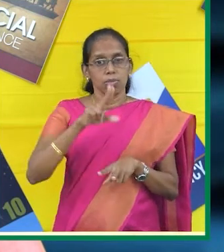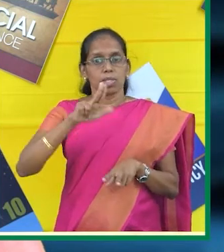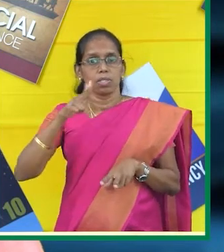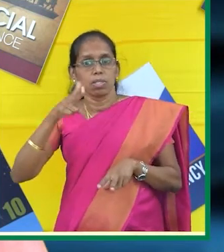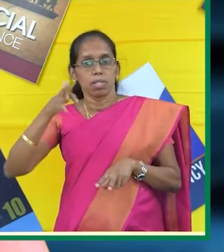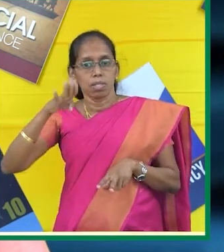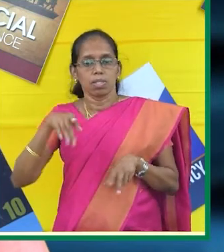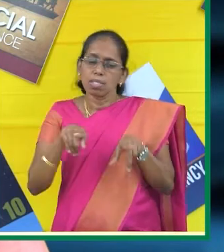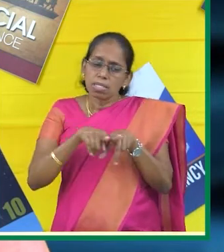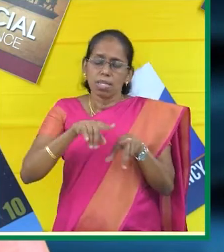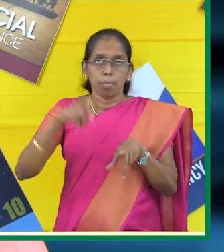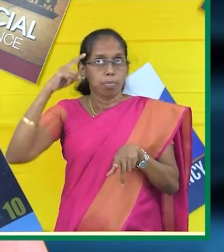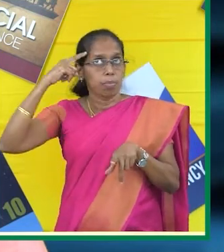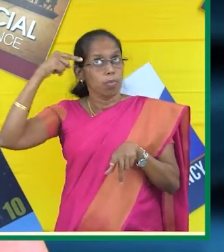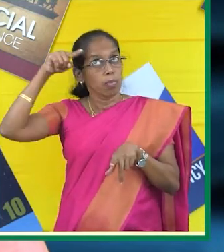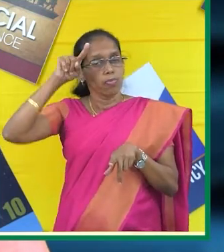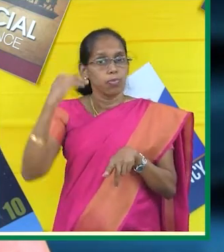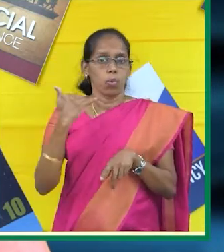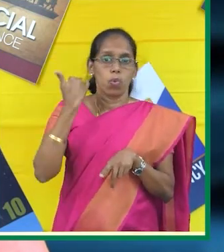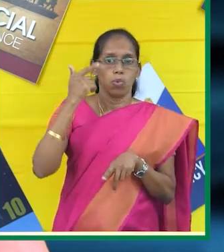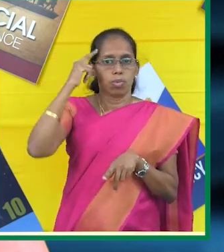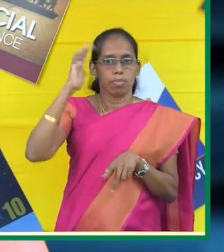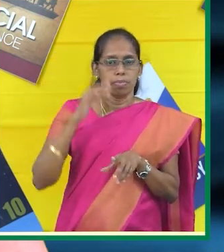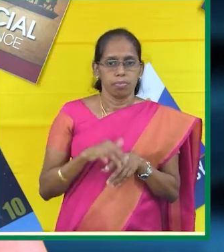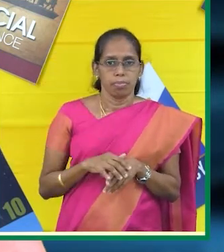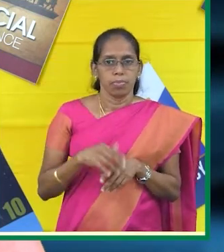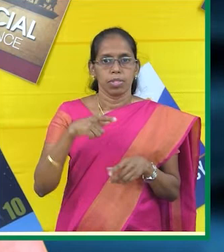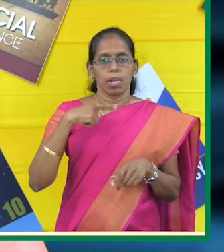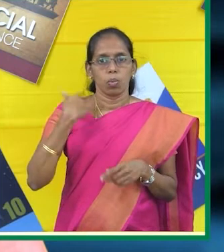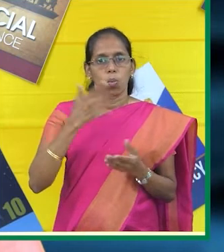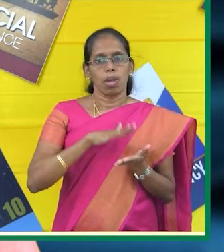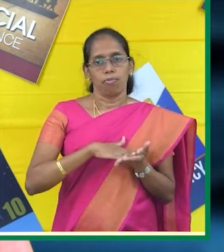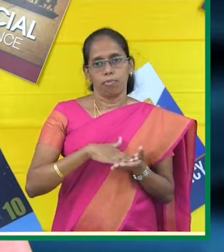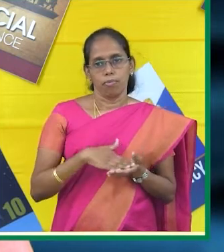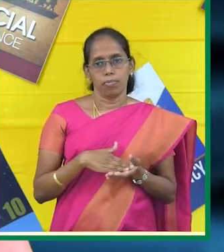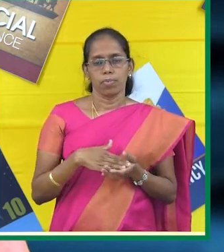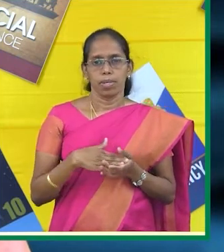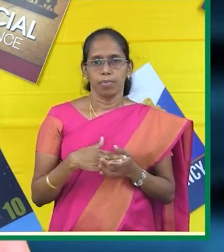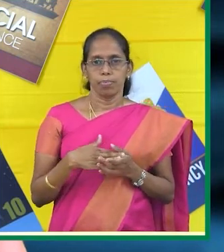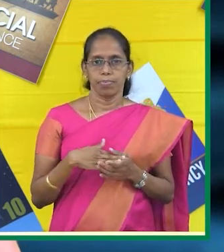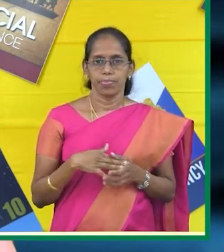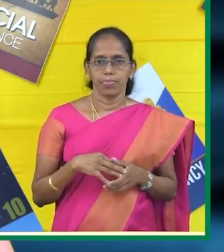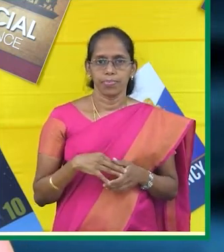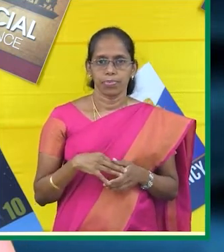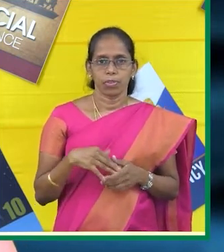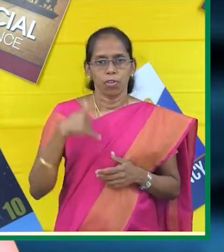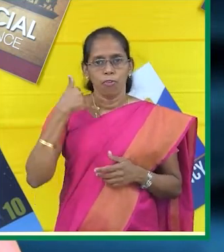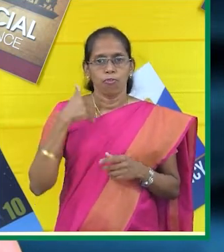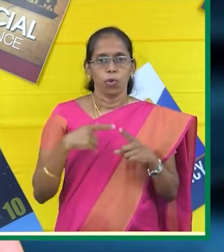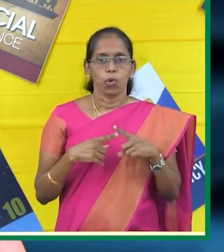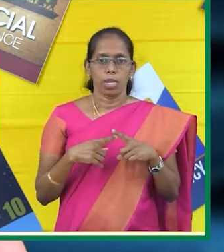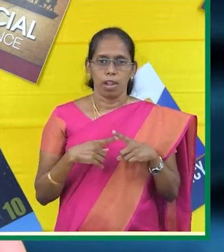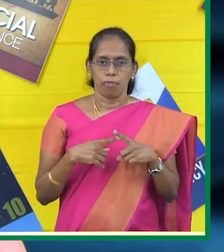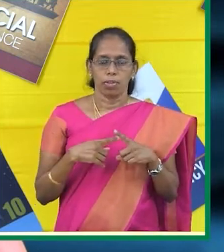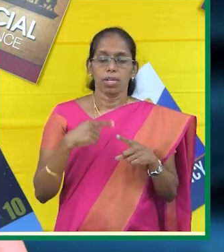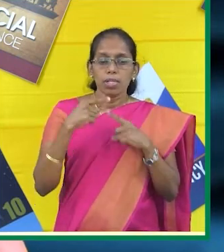யூகித்தது இப்பொழுதே நமக்கு நடைமுறையில் வந்துவிட்டது. தன்னுடைய மனைவி இடத்திலே அவர் வந்து ஃபோனோ டெலஃபோனில்